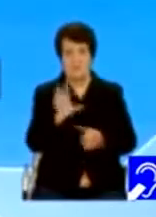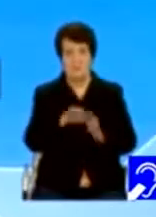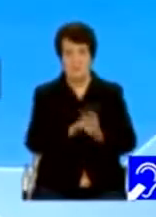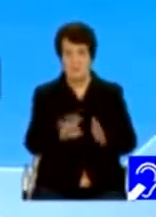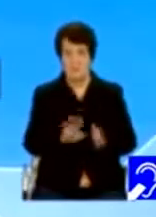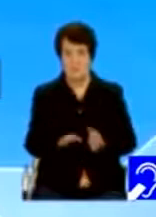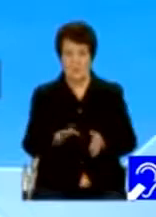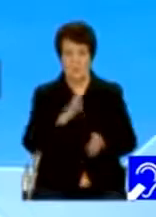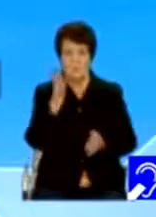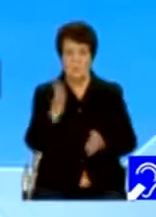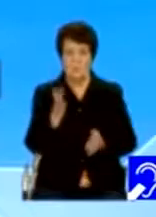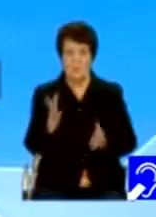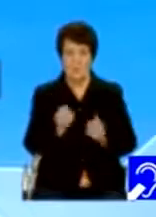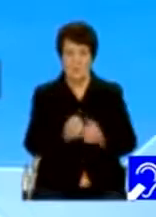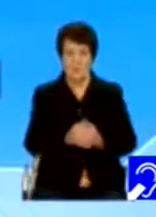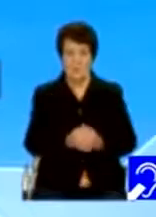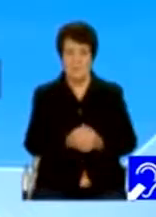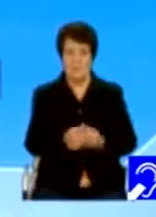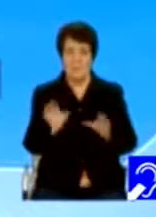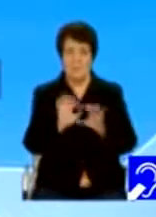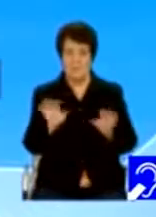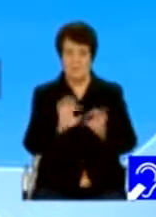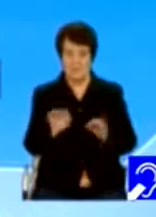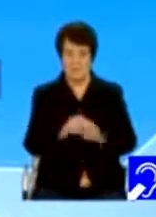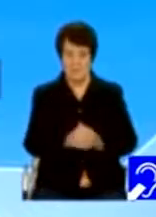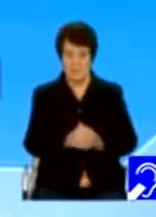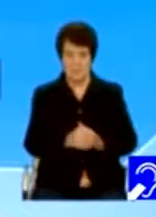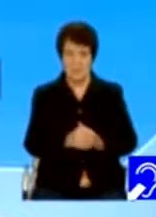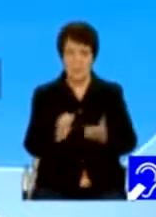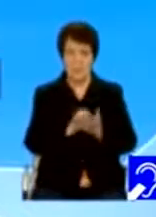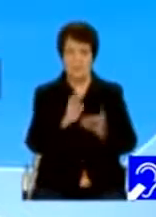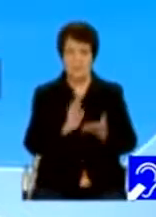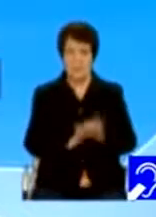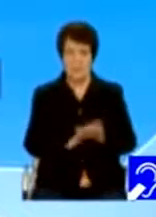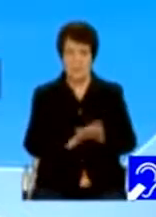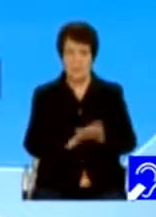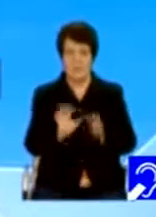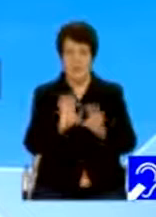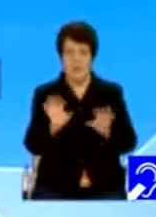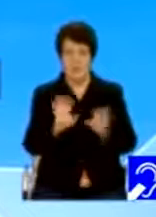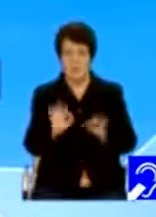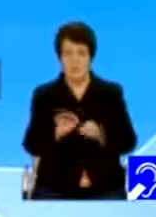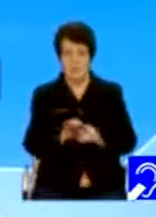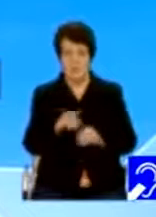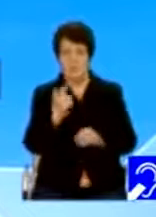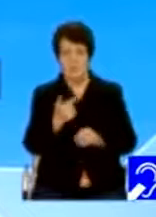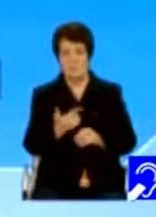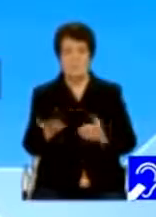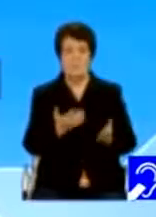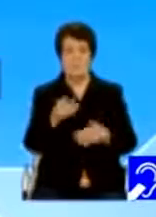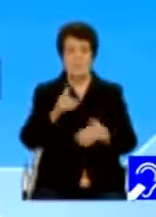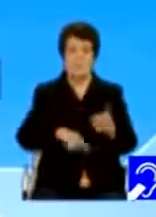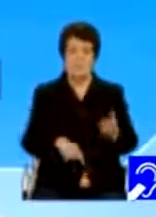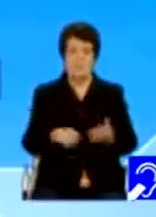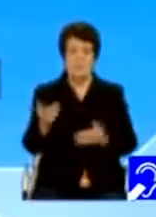Am primit pe mesaj o înregistrare audio în care cineva face un sondaj și întreabă, dar cât încredere aveți în...